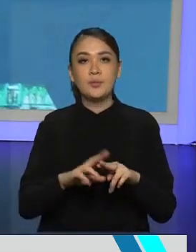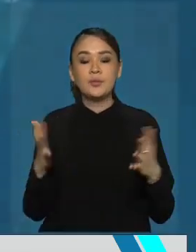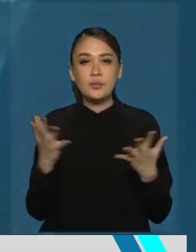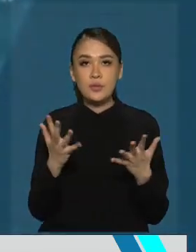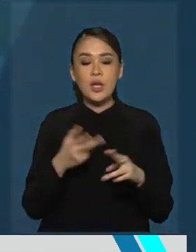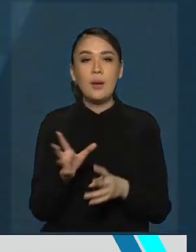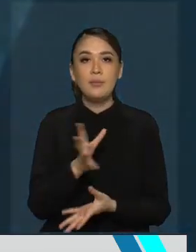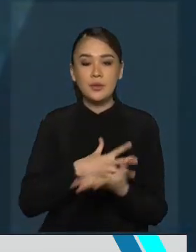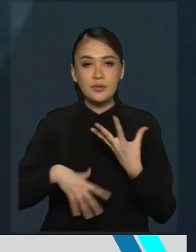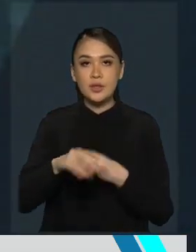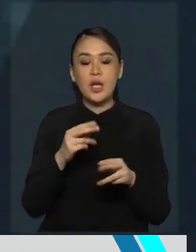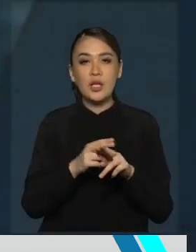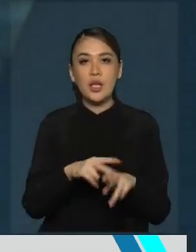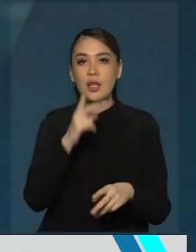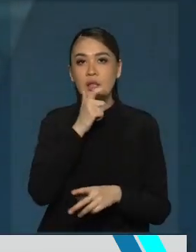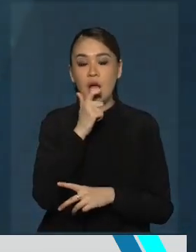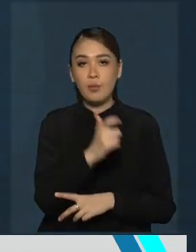мы все, собственно говоря, наблюдали,